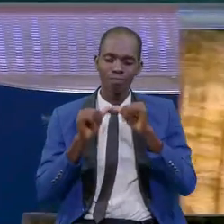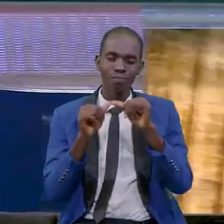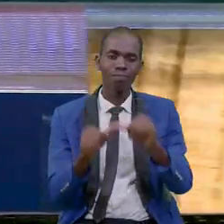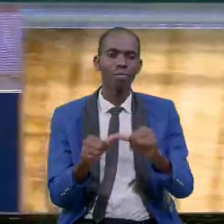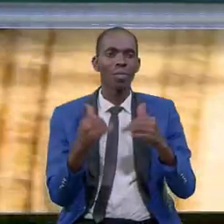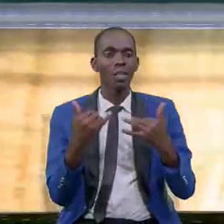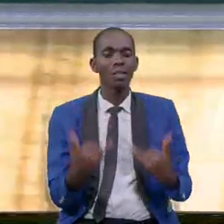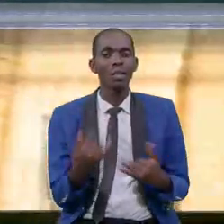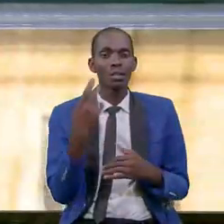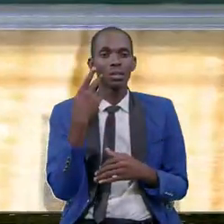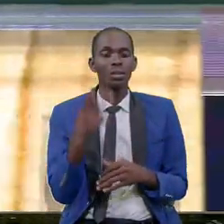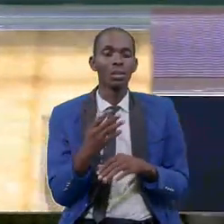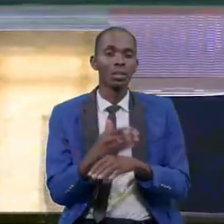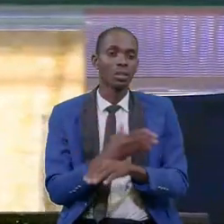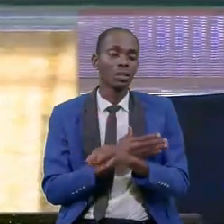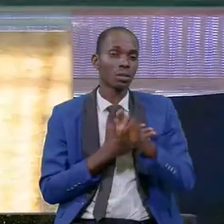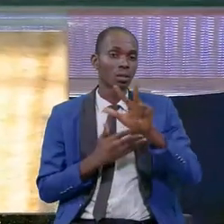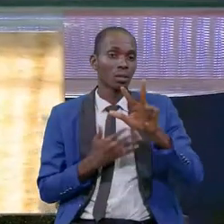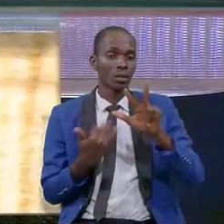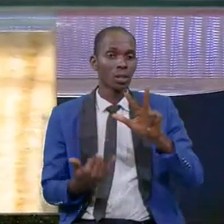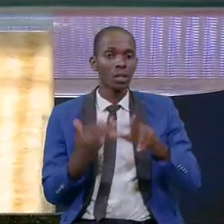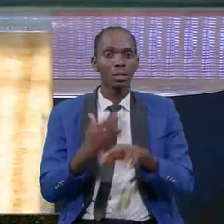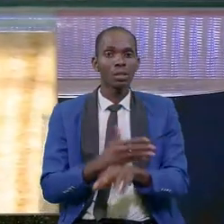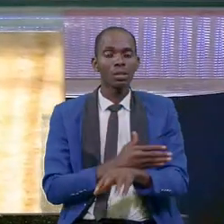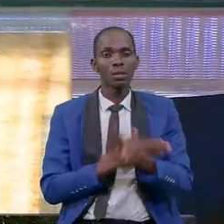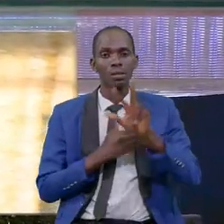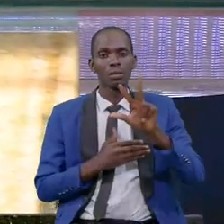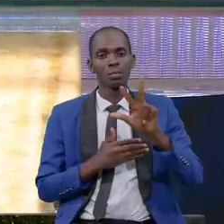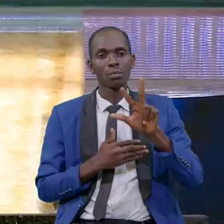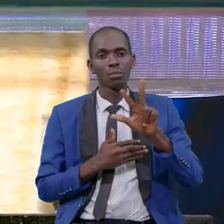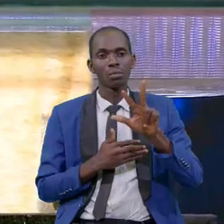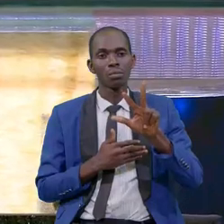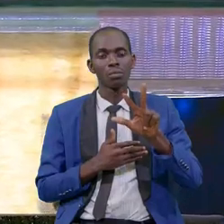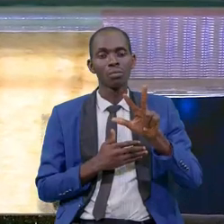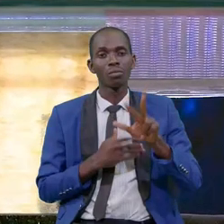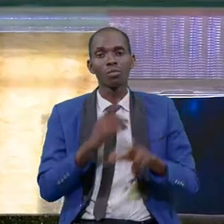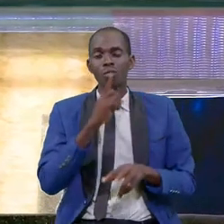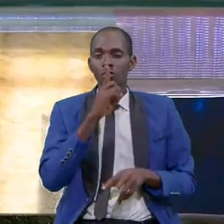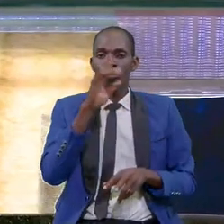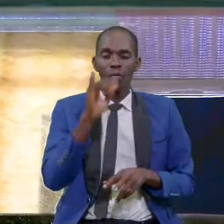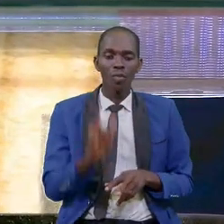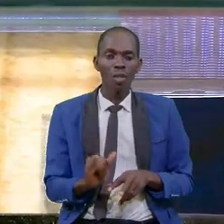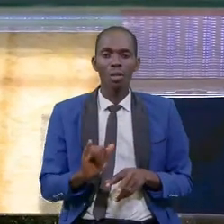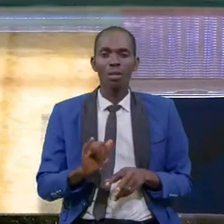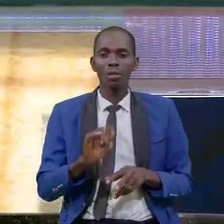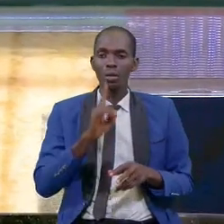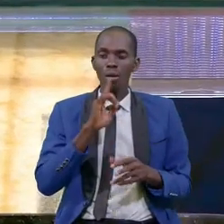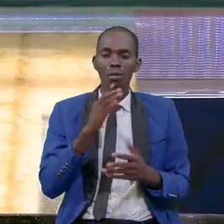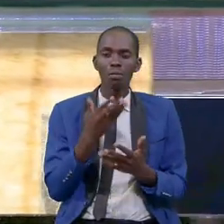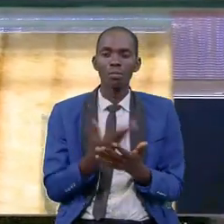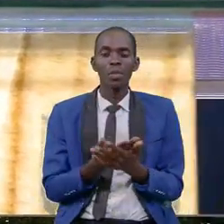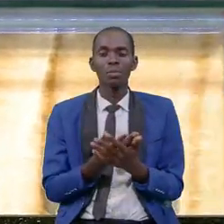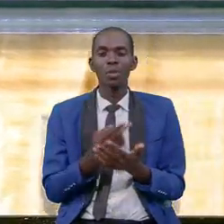cœur. Nous allons maintenant à la troisième partie ici. Nous allons voir si la sainteté